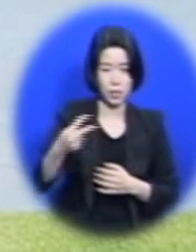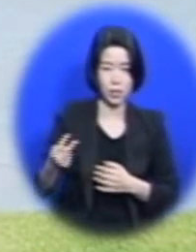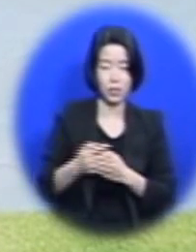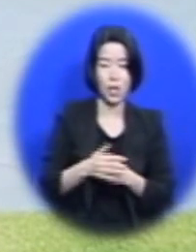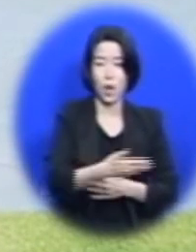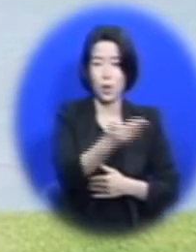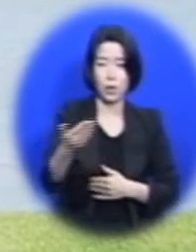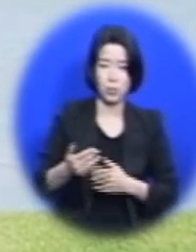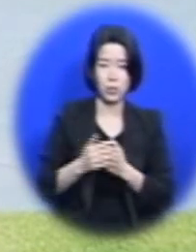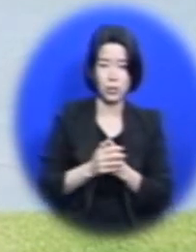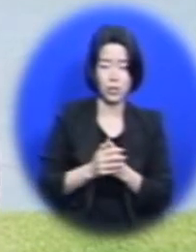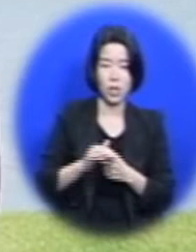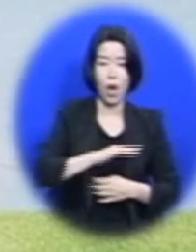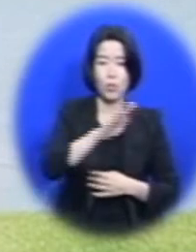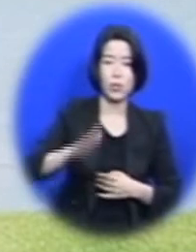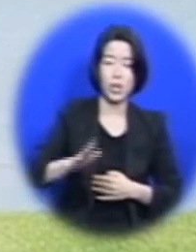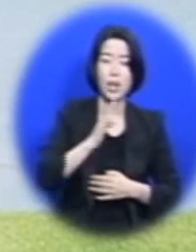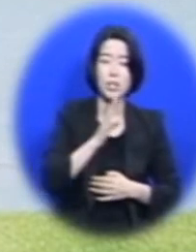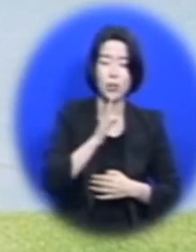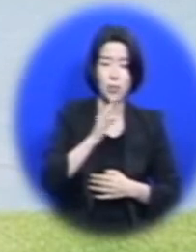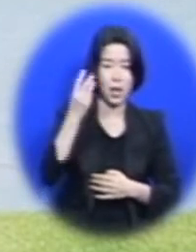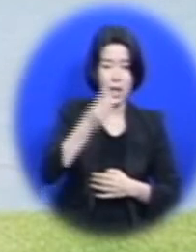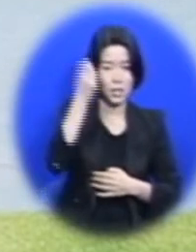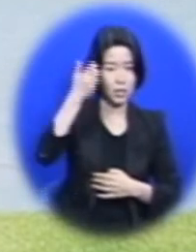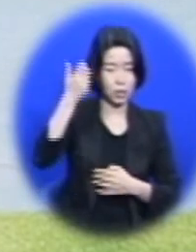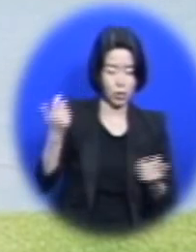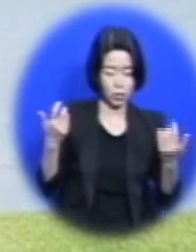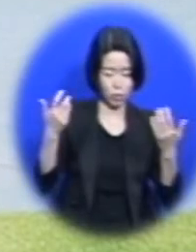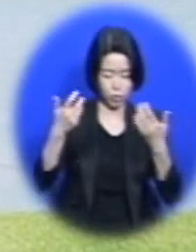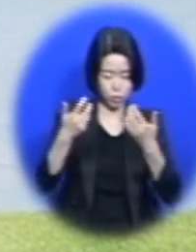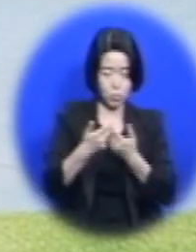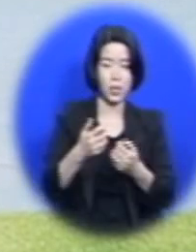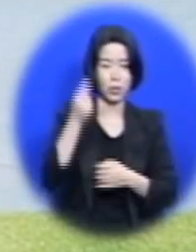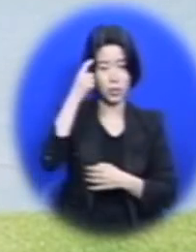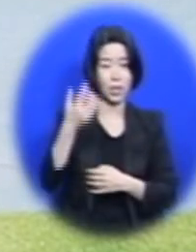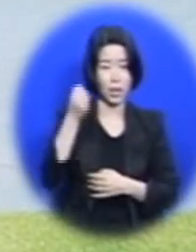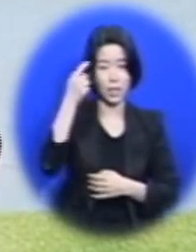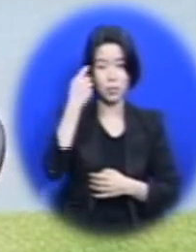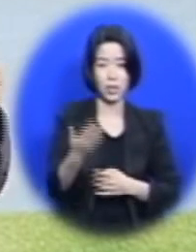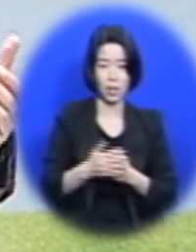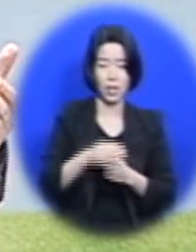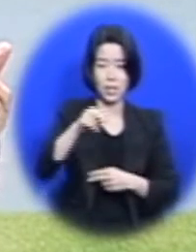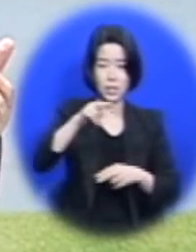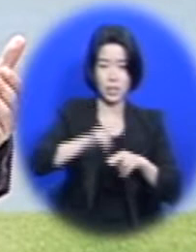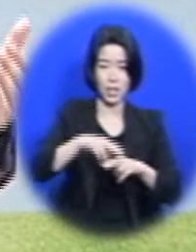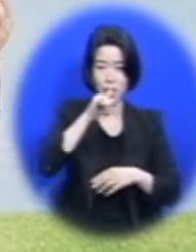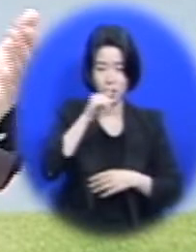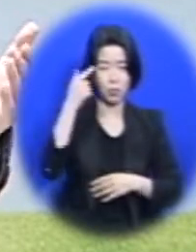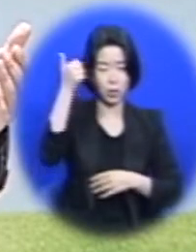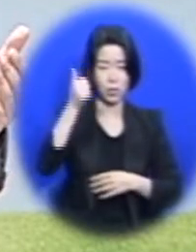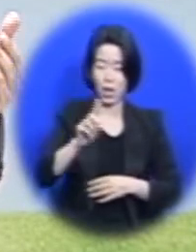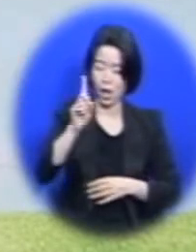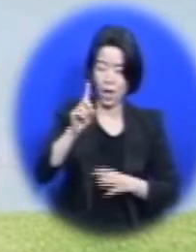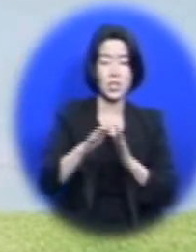목사님들은 우리가 정말 성령으로 충만하다고 생각하십니까? 그 자리에 있는 목사님들 중에 한